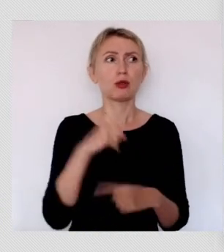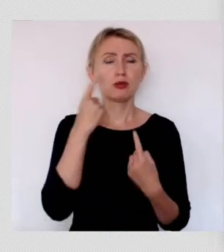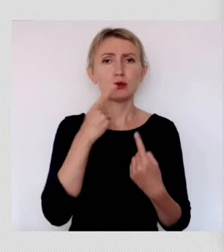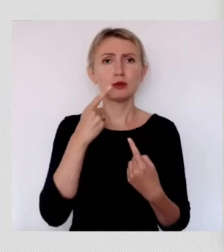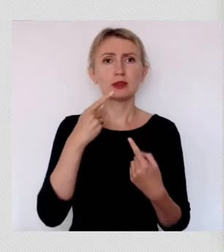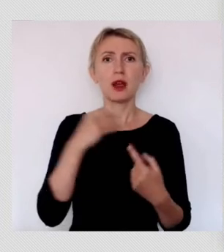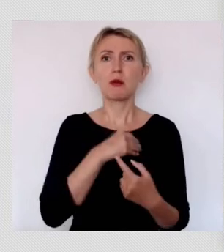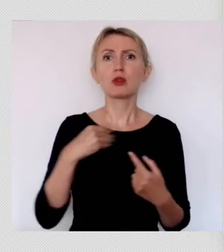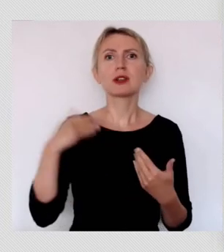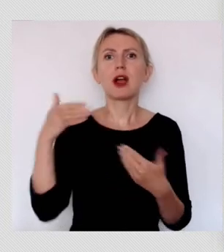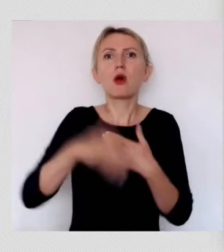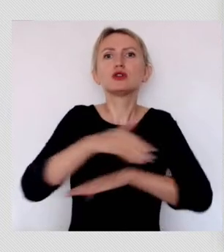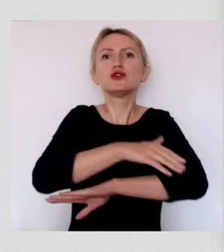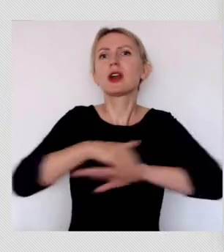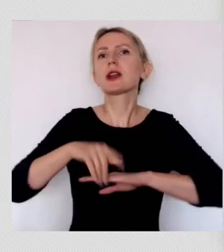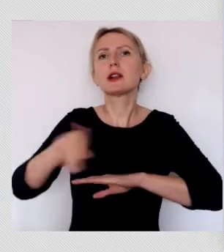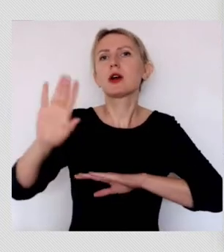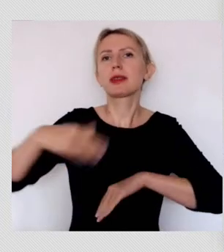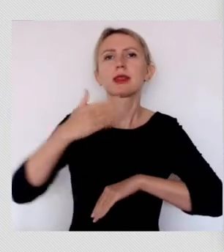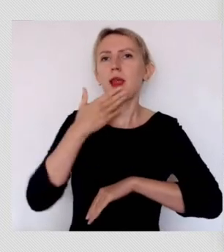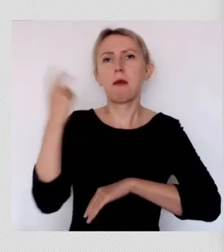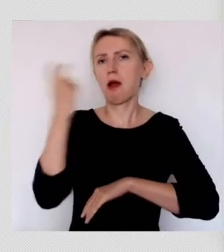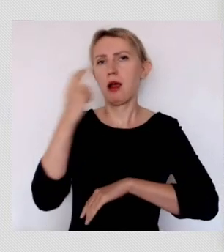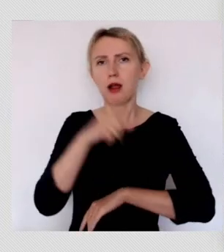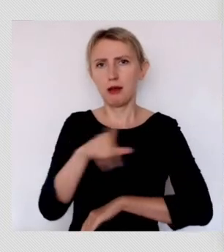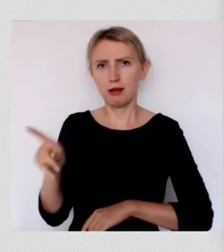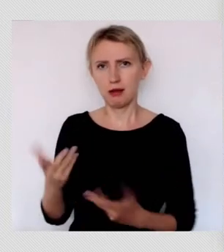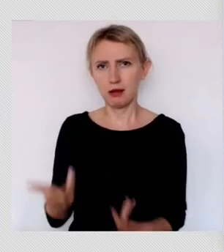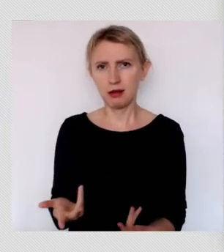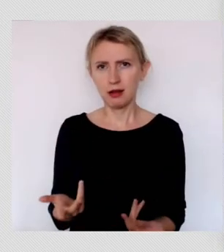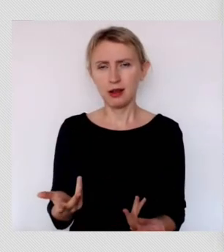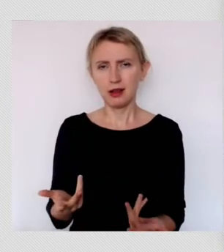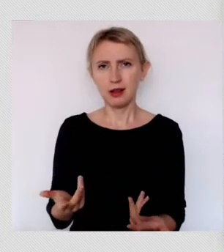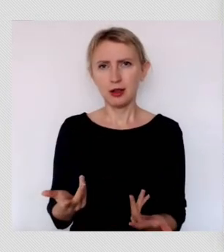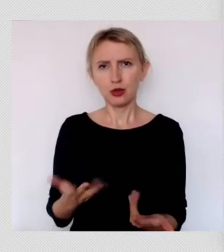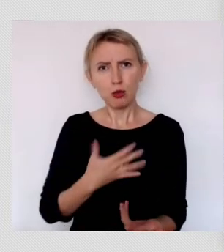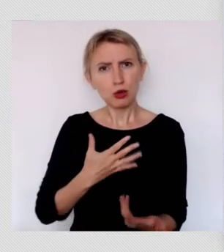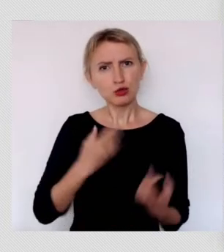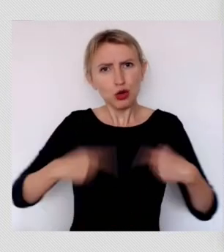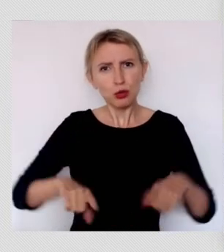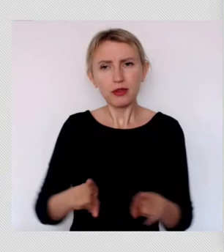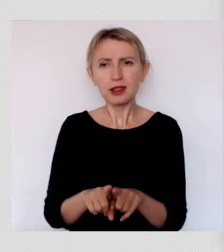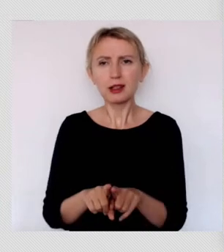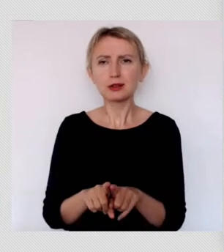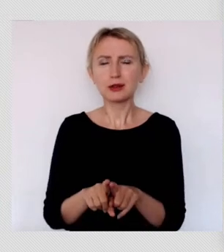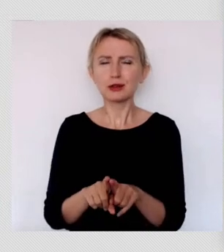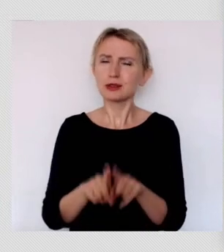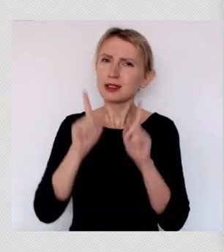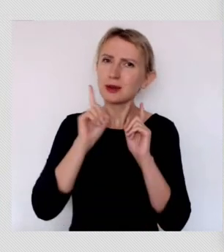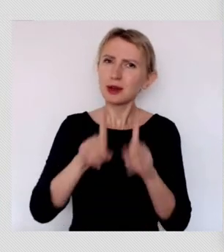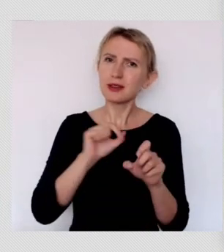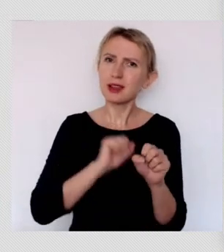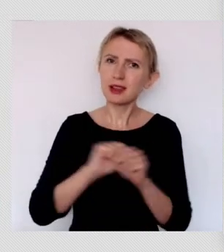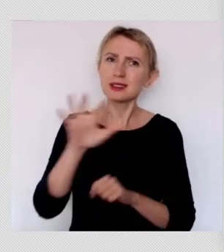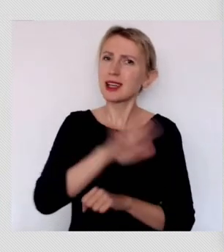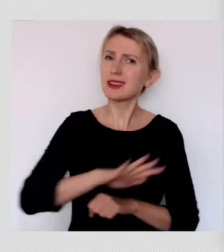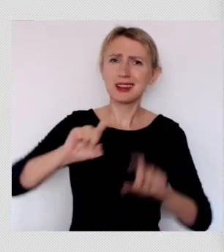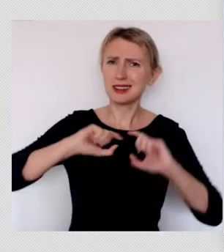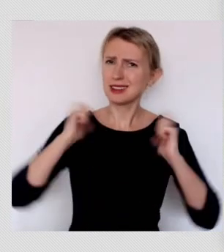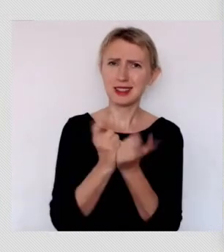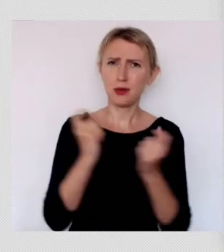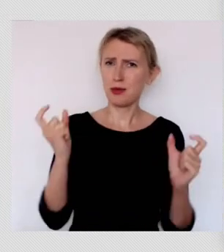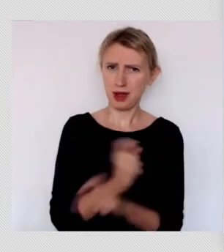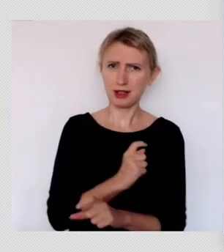gdzieś na jakiejś granicy i nikt nie jest zainteresowany tym, że to poczucie obywatelskości de facto jest na terenie całego naszego kraju,